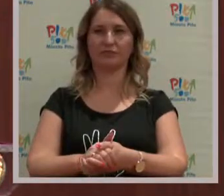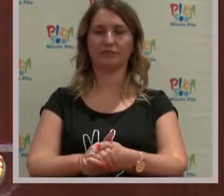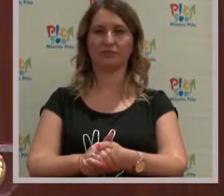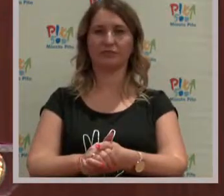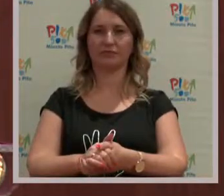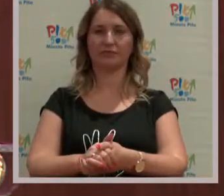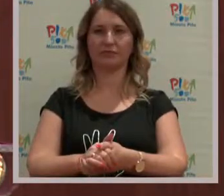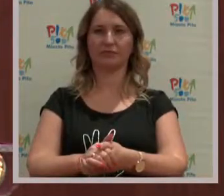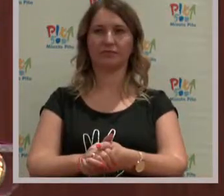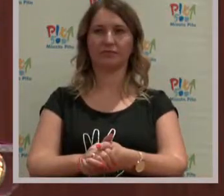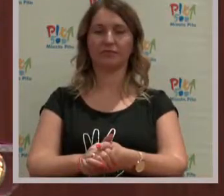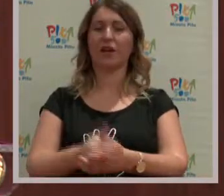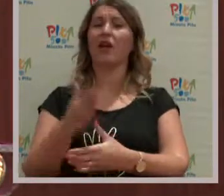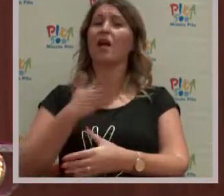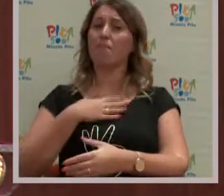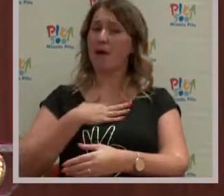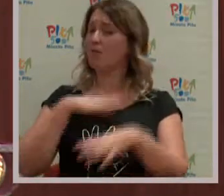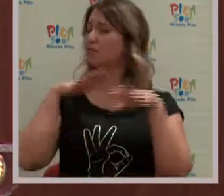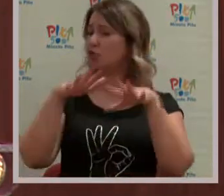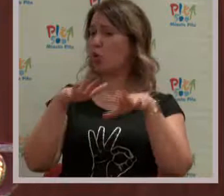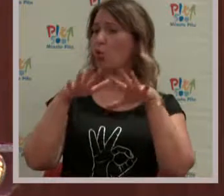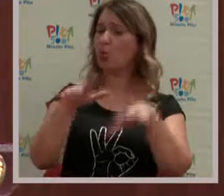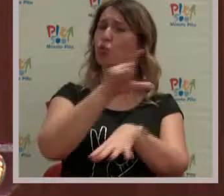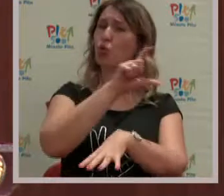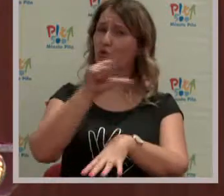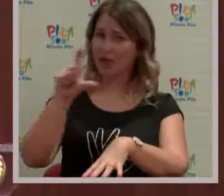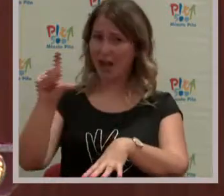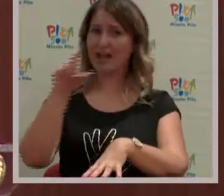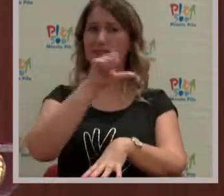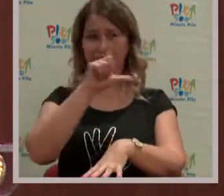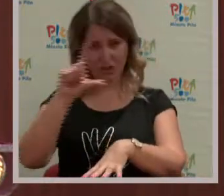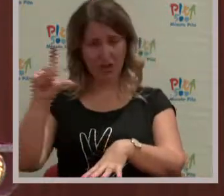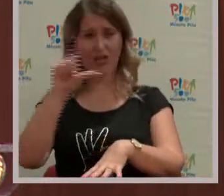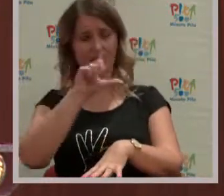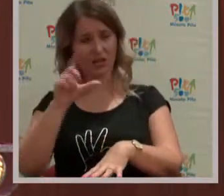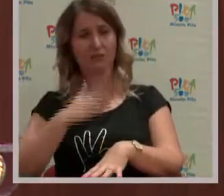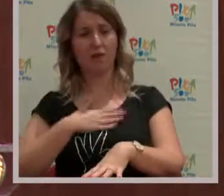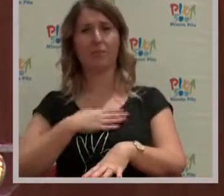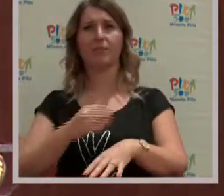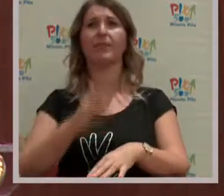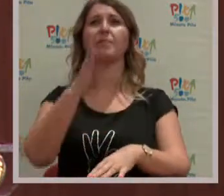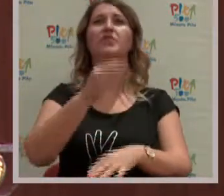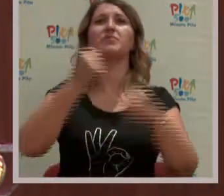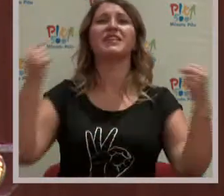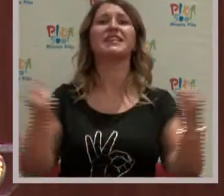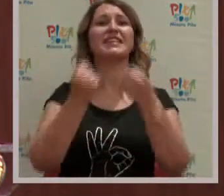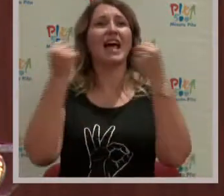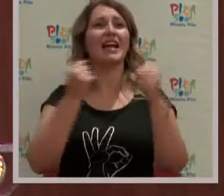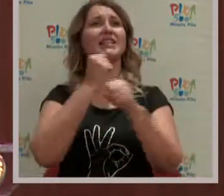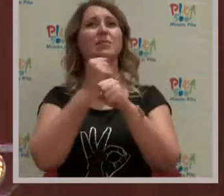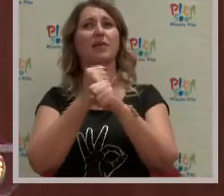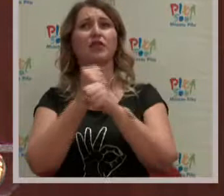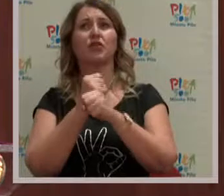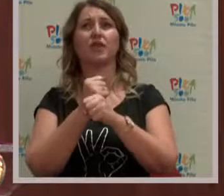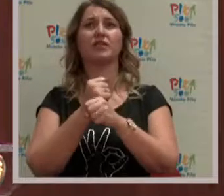klubu. Mamy dużo czasu, bo jeżeli po barażach zaczniemy intensywnie pracować, to taki sobie